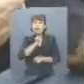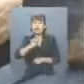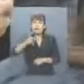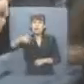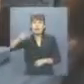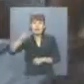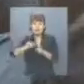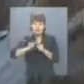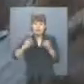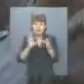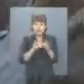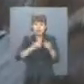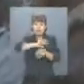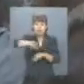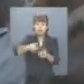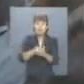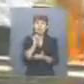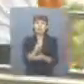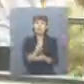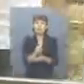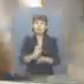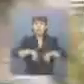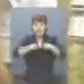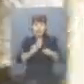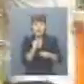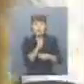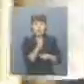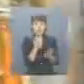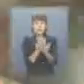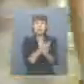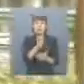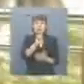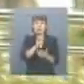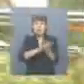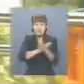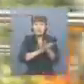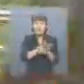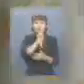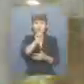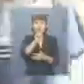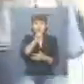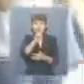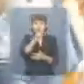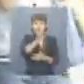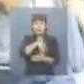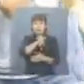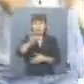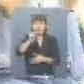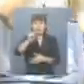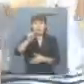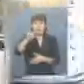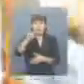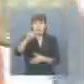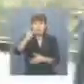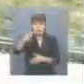ความจุโครงข่ายให้กับกลุ่มทรูจำนวน 15,000 ถึง 18,000 สถานี มีลูกค้าใช้บริการ10ล้านรายซึ่งจะรวบ